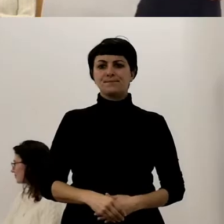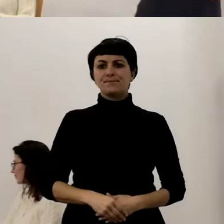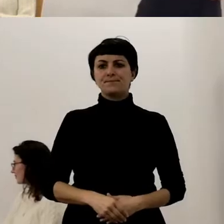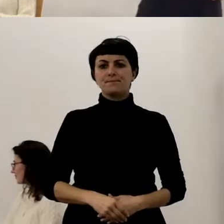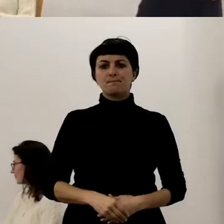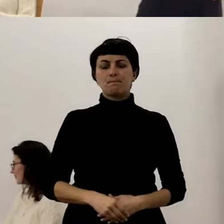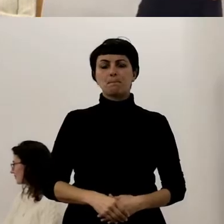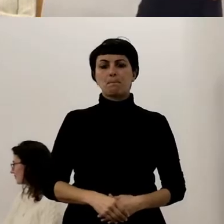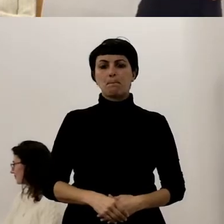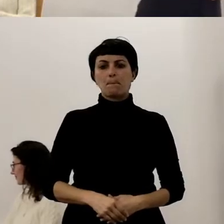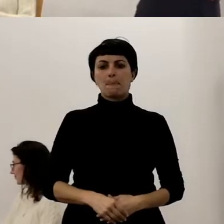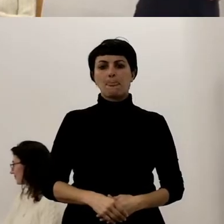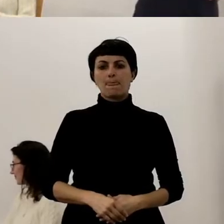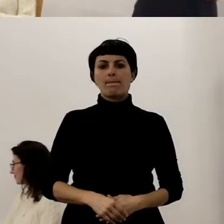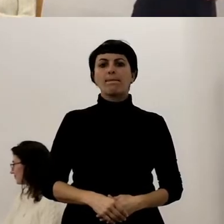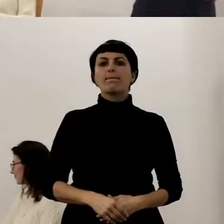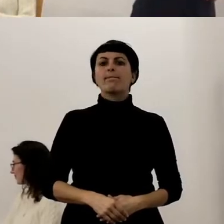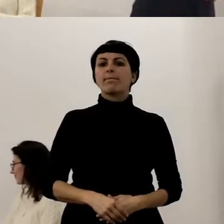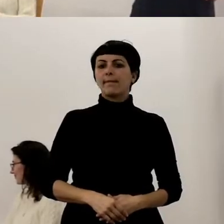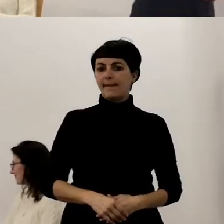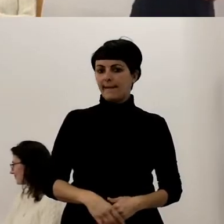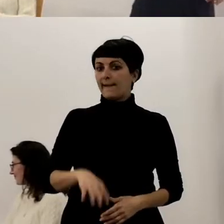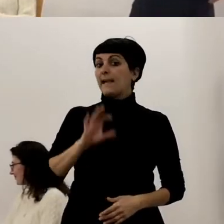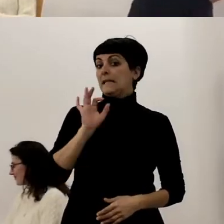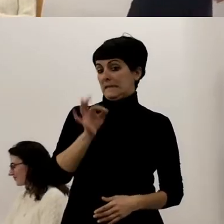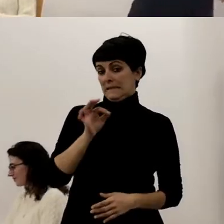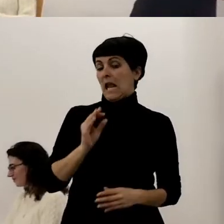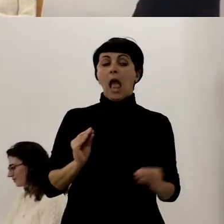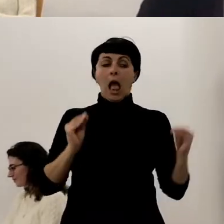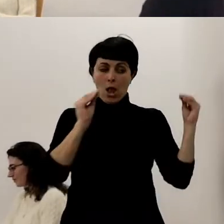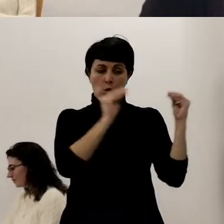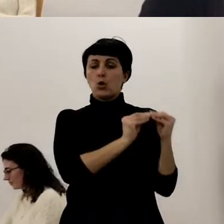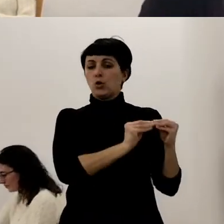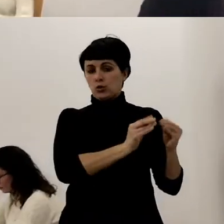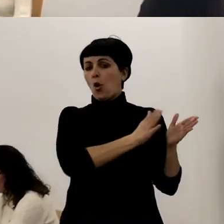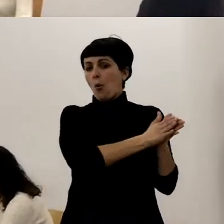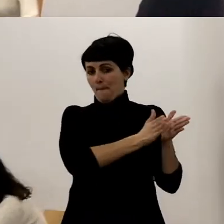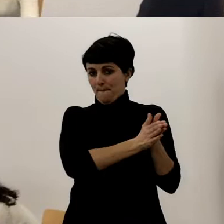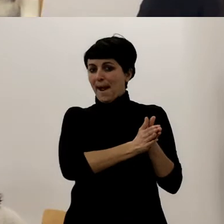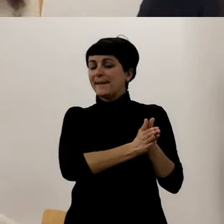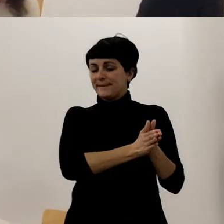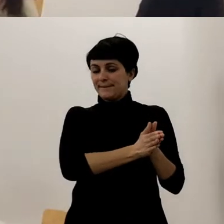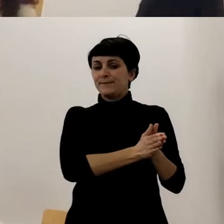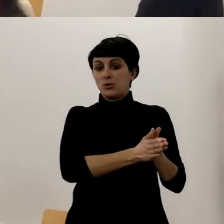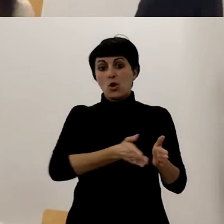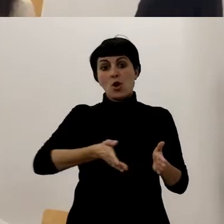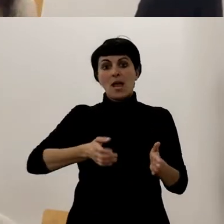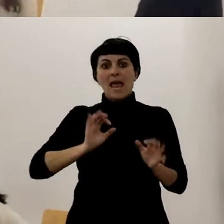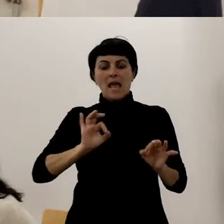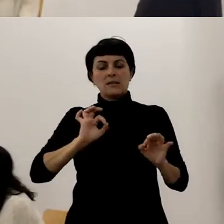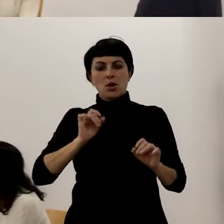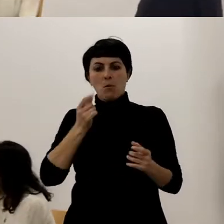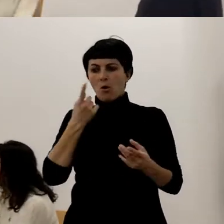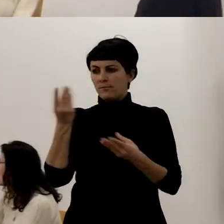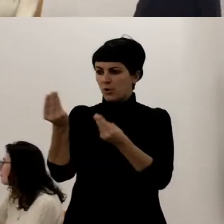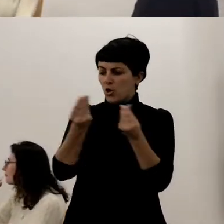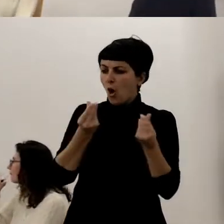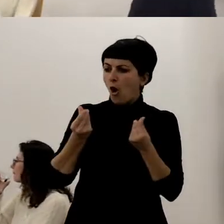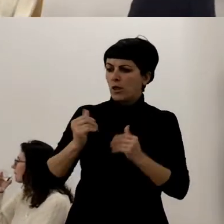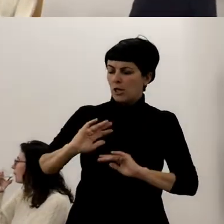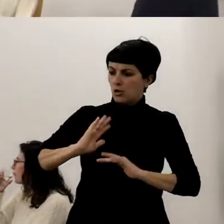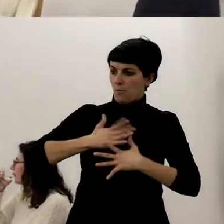Sí, bastant d'acord amb les meves companyes. A més, continua sortint aquesta